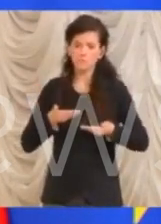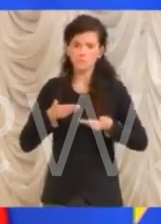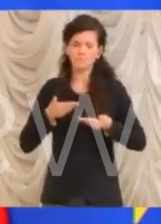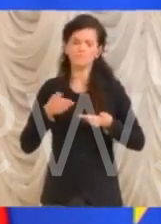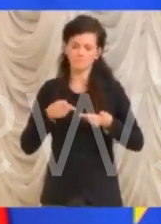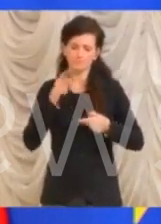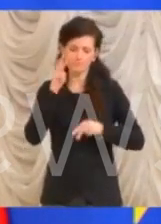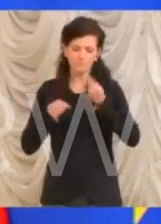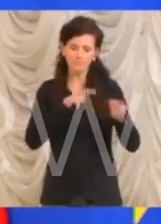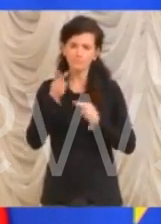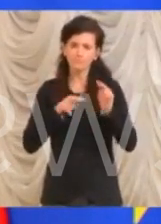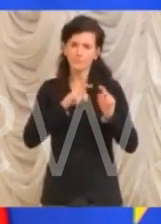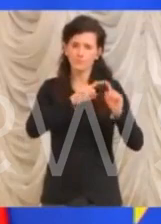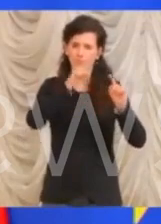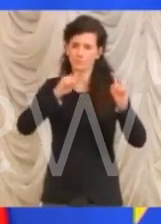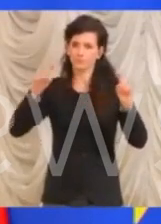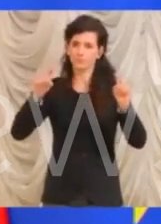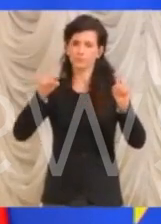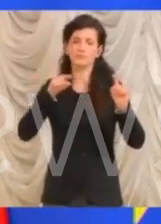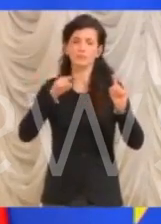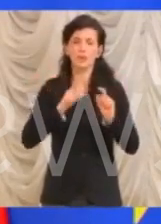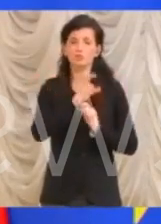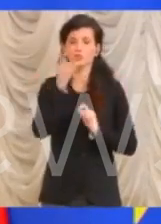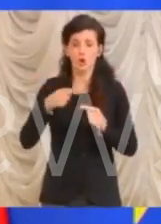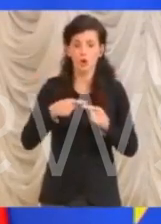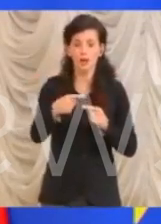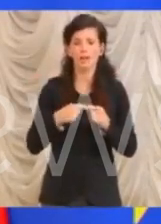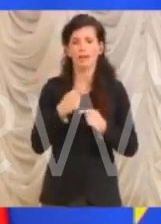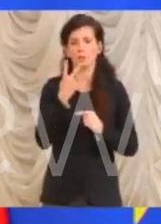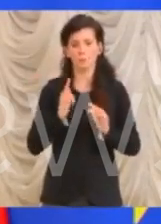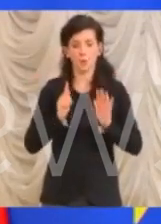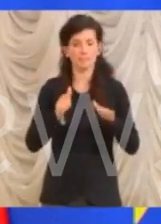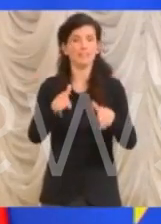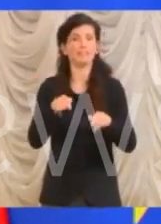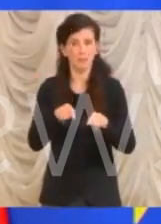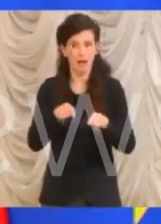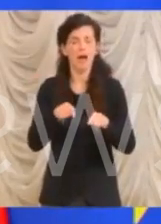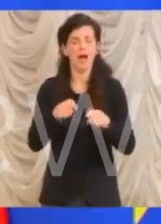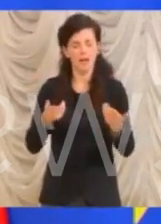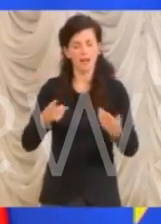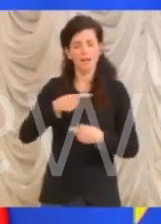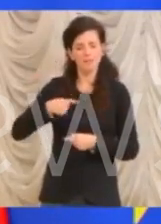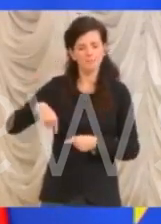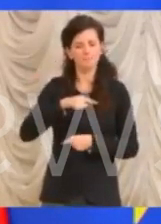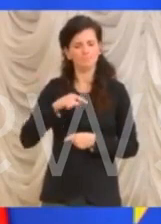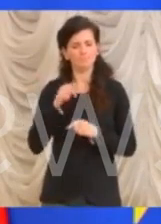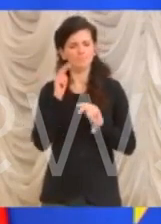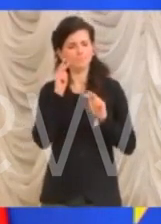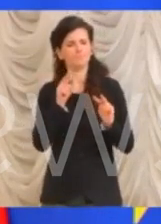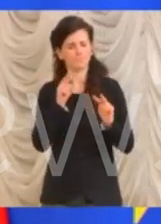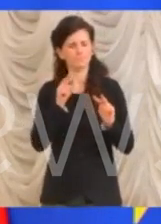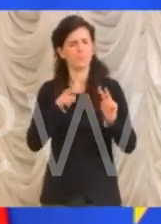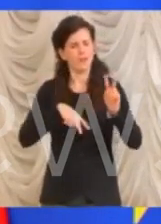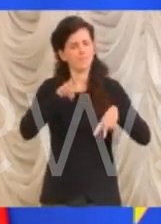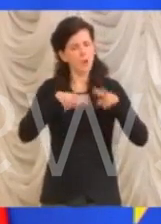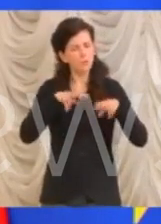quindi la curva epidemiologica nei prossimi giorni queste due settimane e noi inizieremo ovviamente a valutare